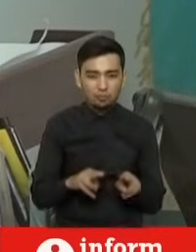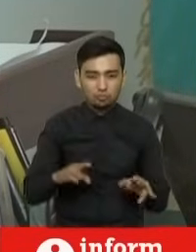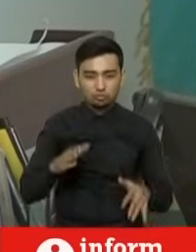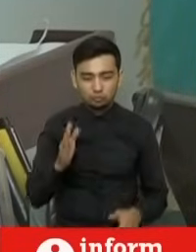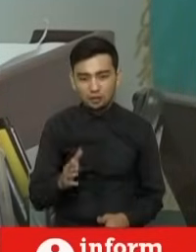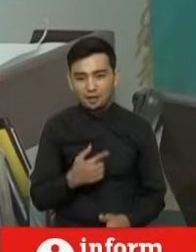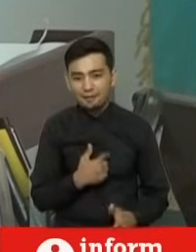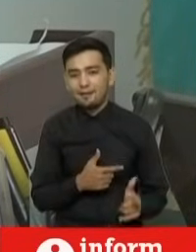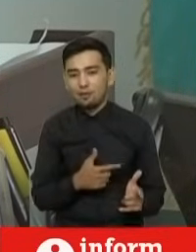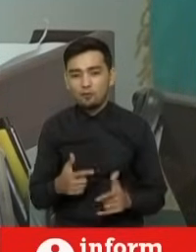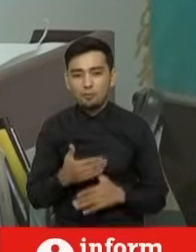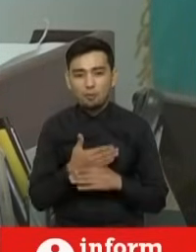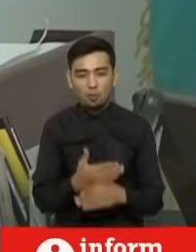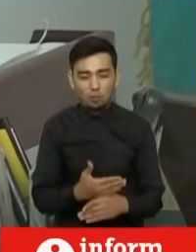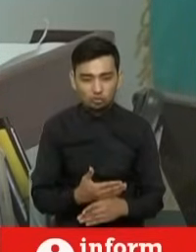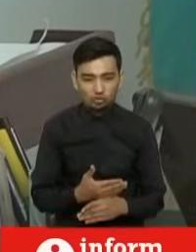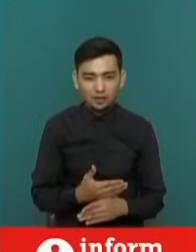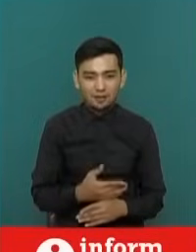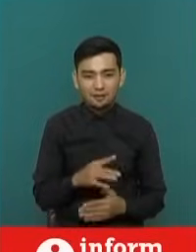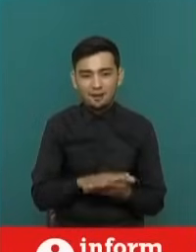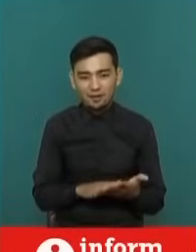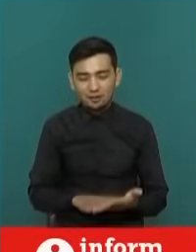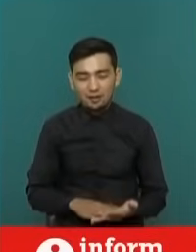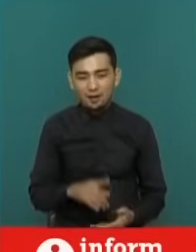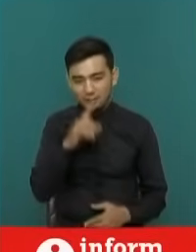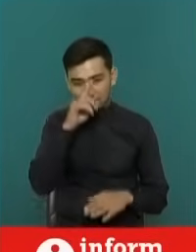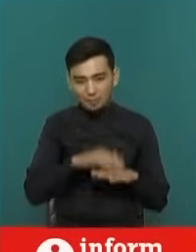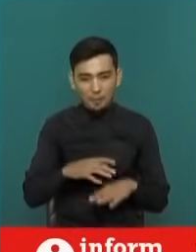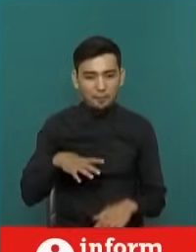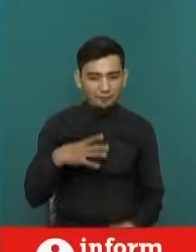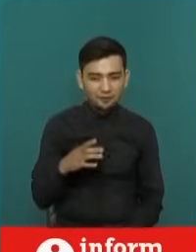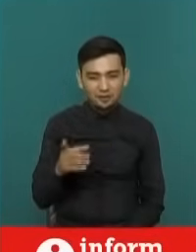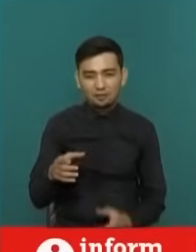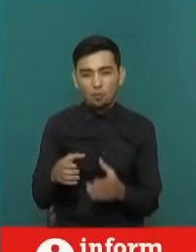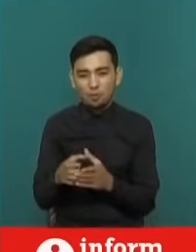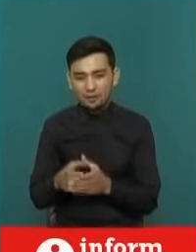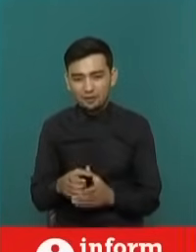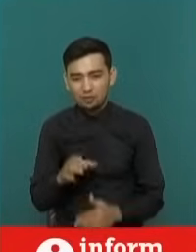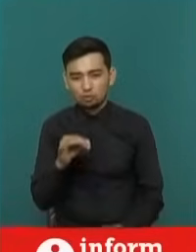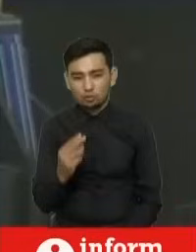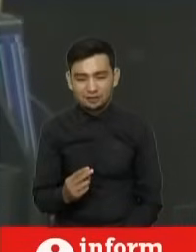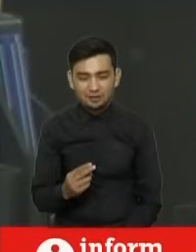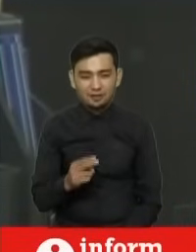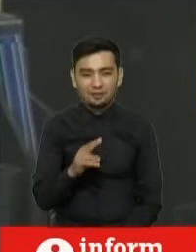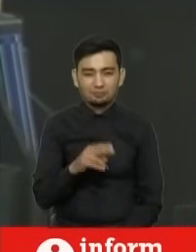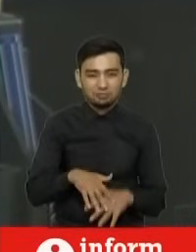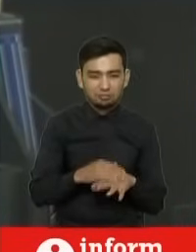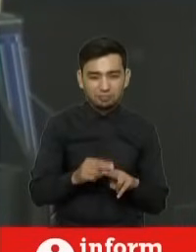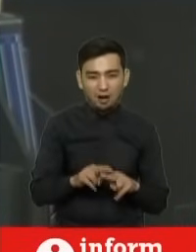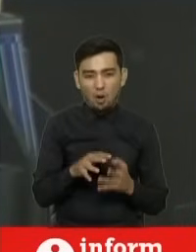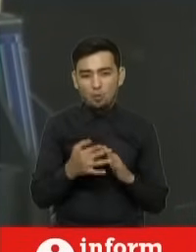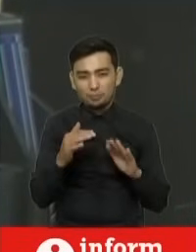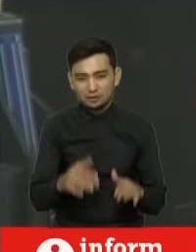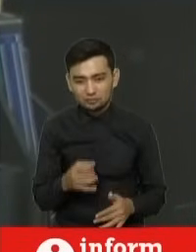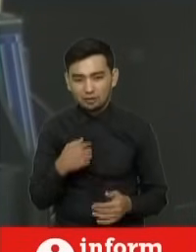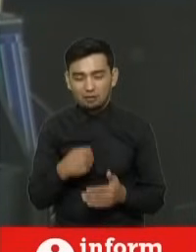готовы помочь составлению искового заявления. По словам Акима, бывшие услугодатели создали социальное напряжение в поселке, с которым теперь